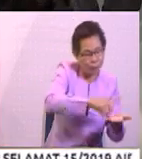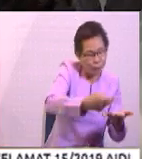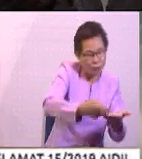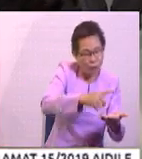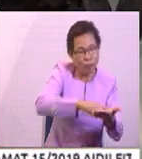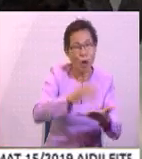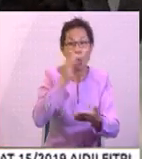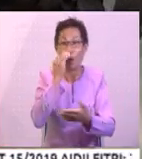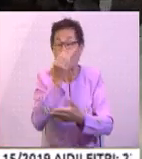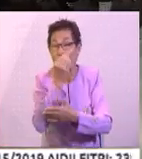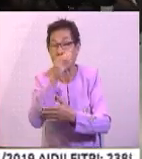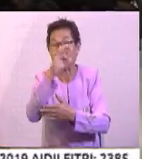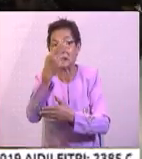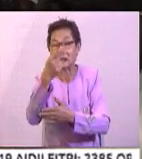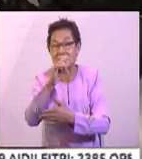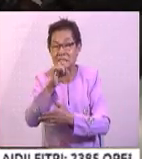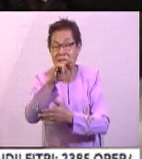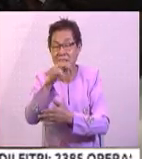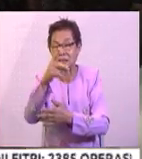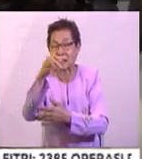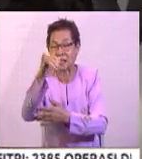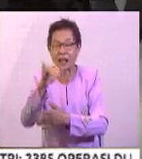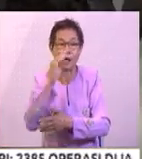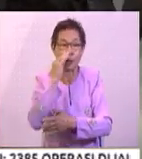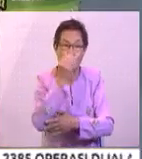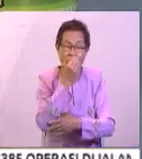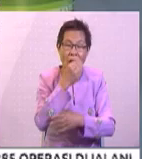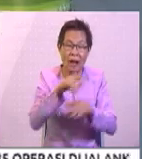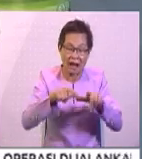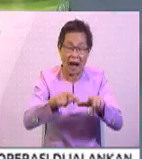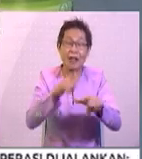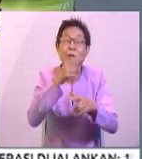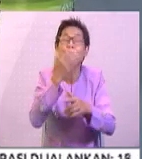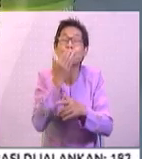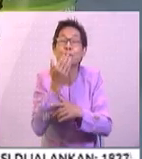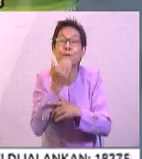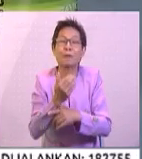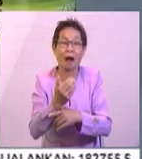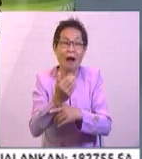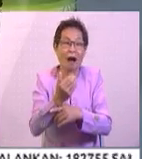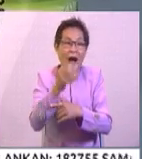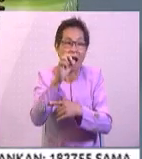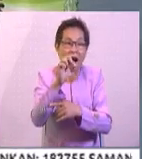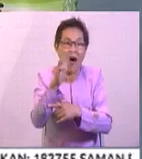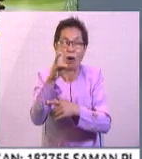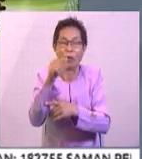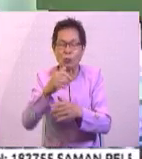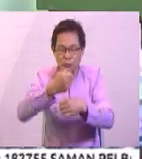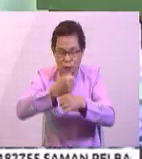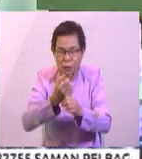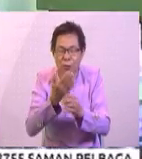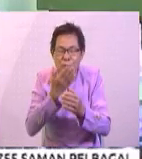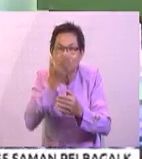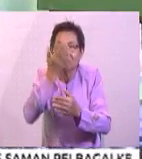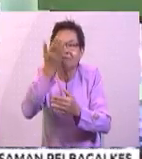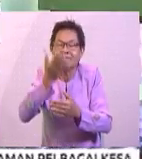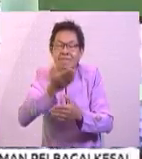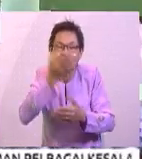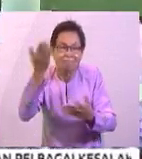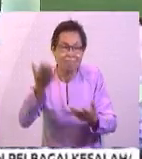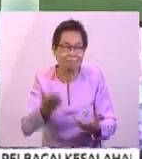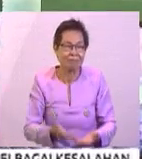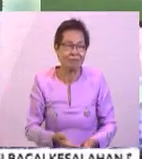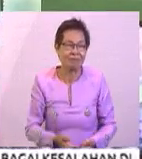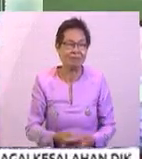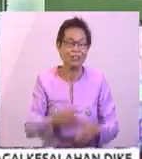seperti bunga cengkeh, kulit kayu manis dan bunga lawang untuk menghasilkan aroma terapi restung. Siapa sangka